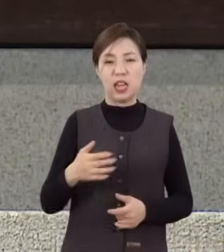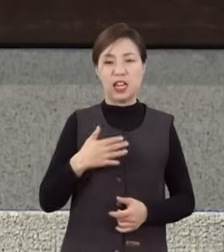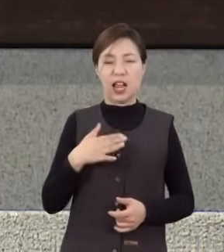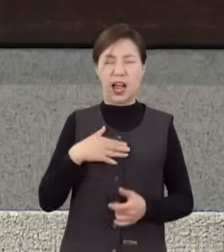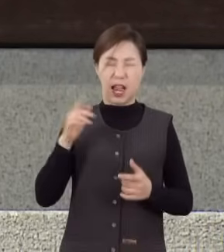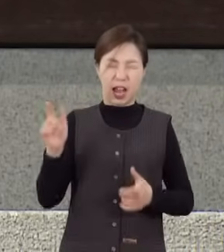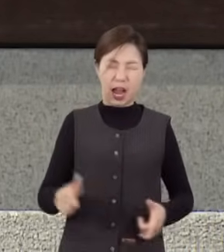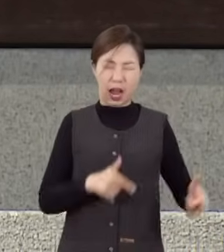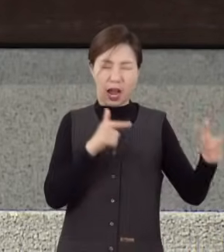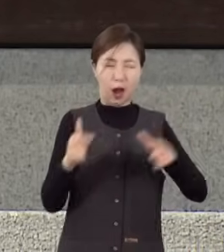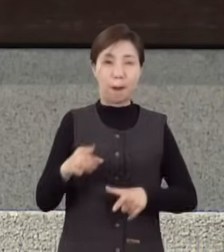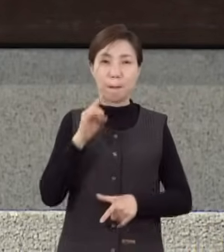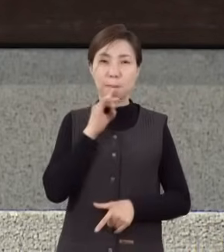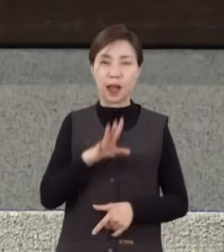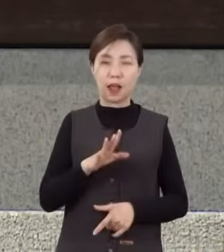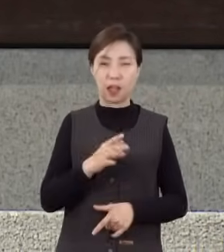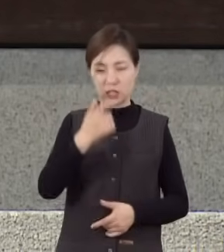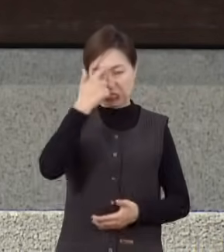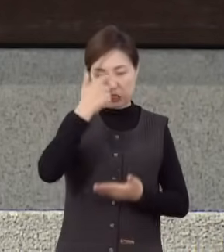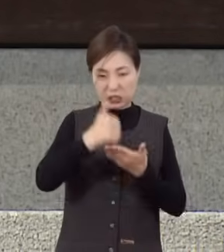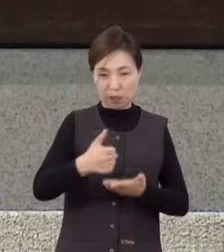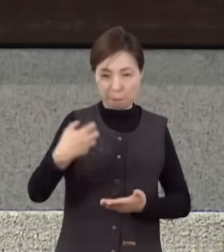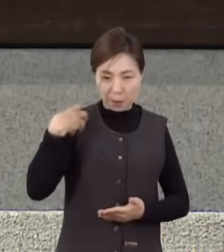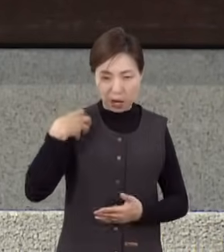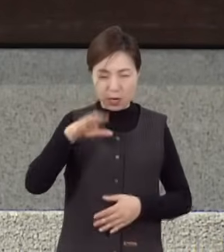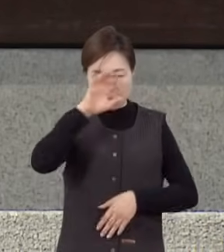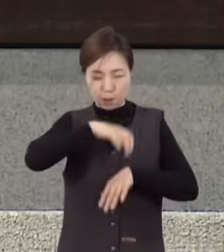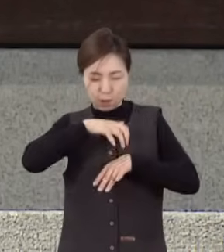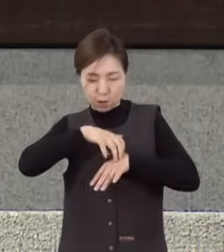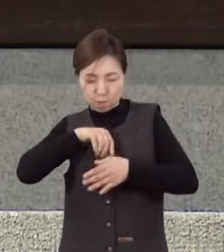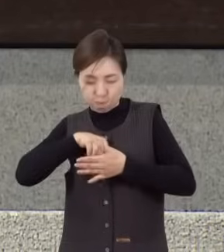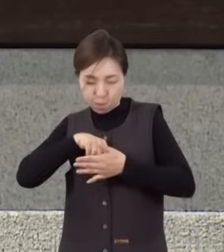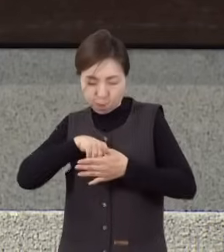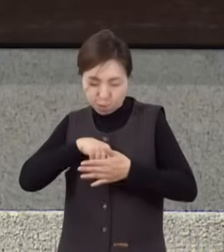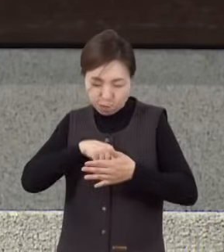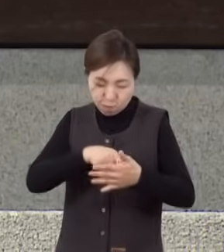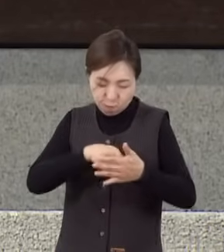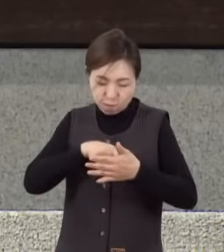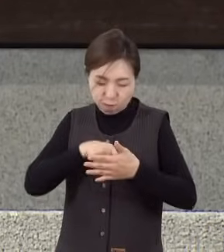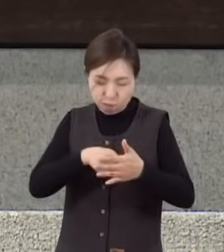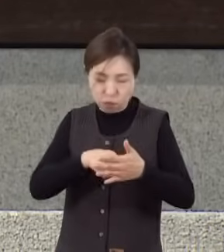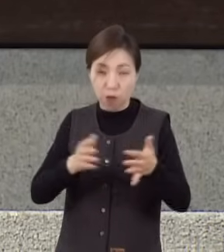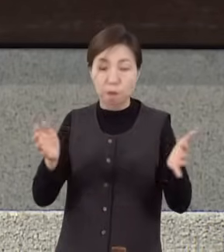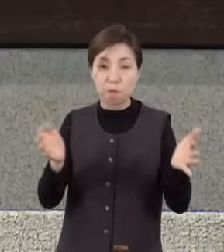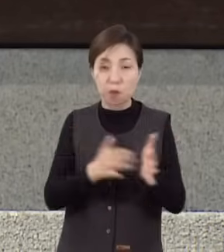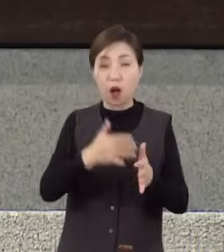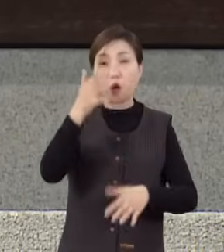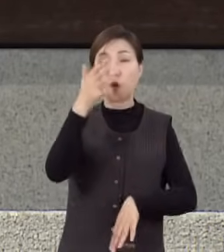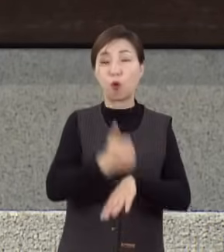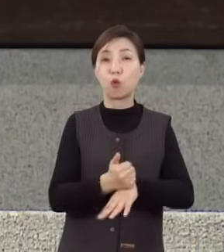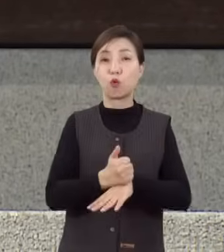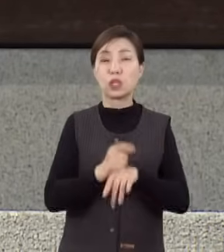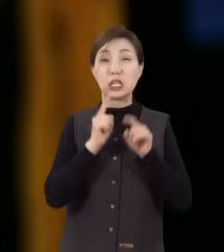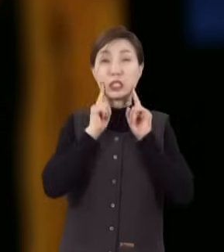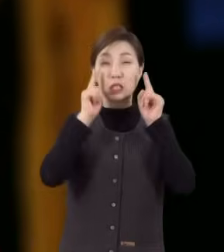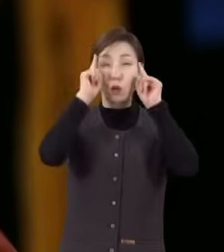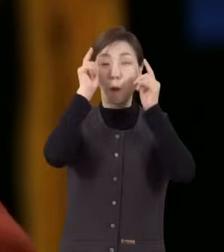하루 돌을 닦았는데 지옥의 업보가 소멸하고 하늘색에 태어나게